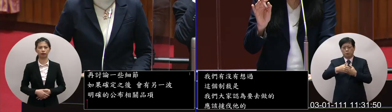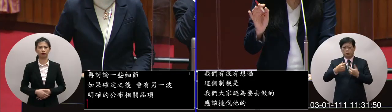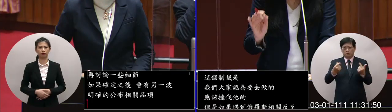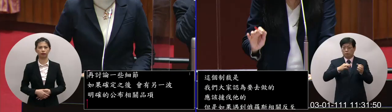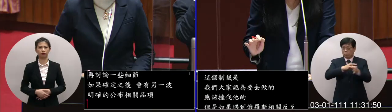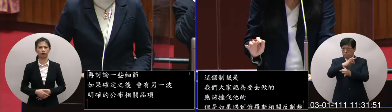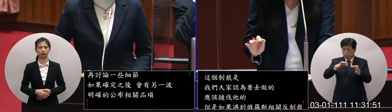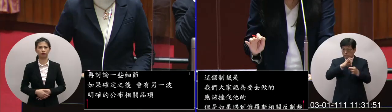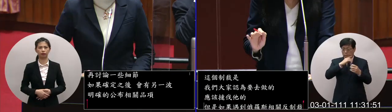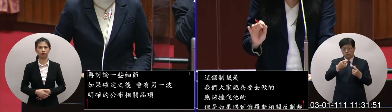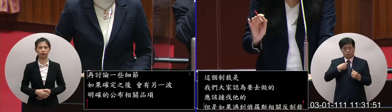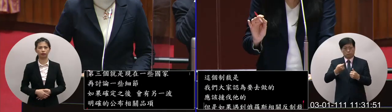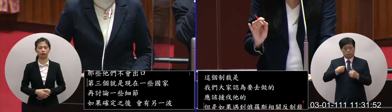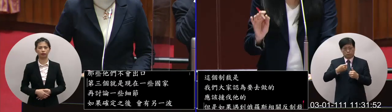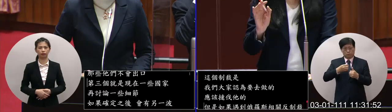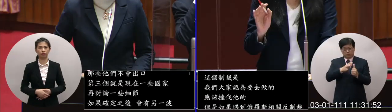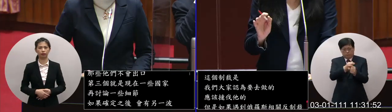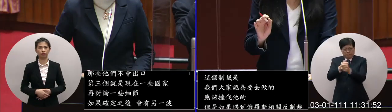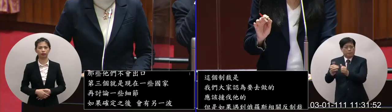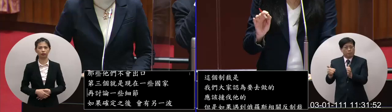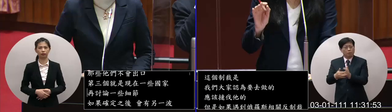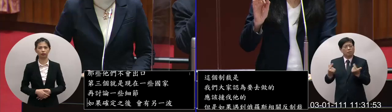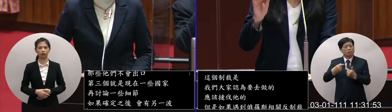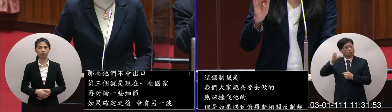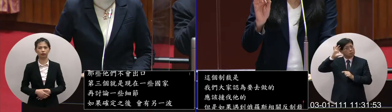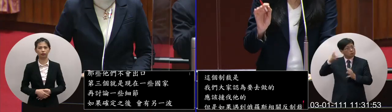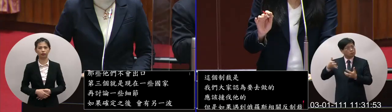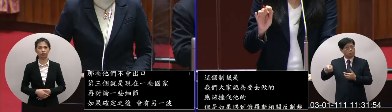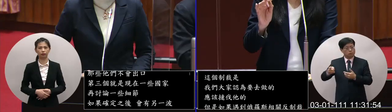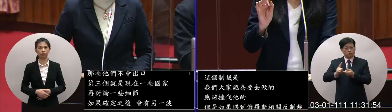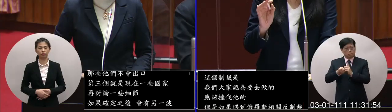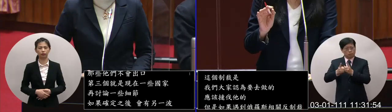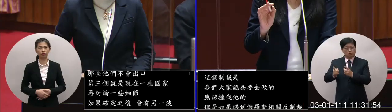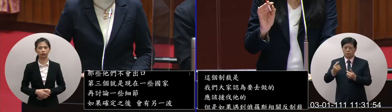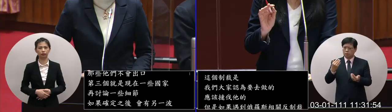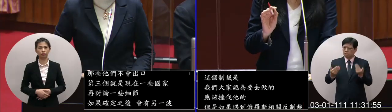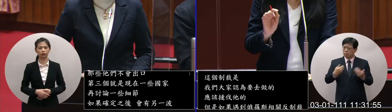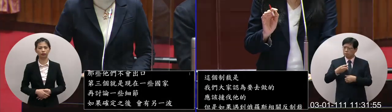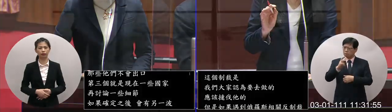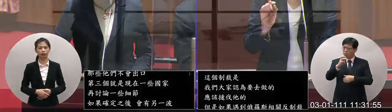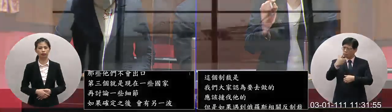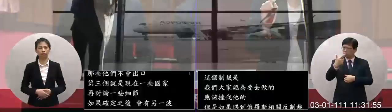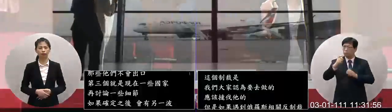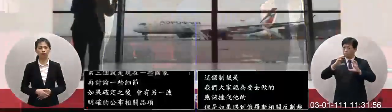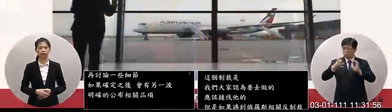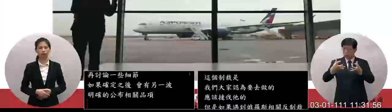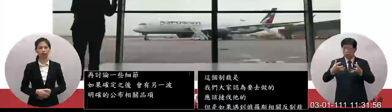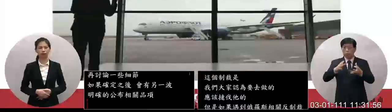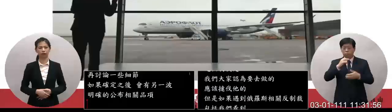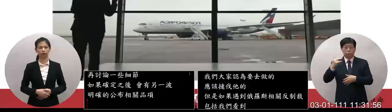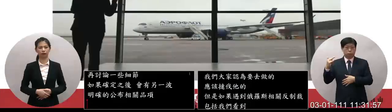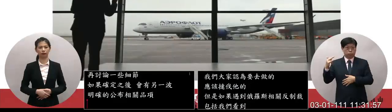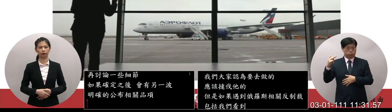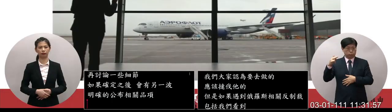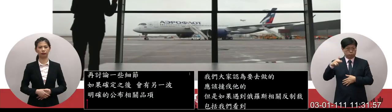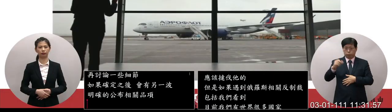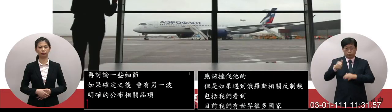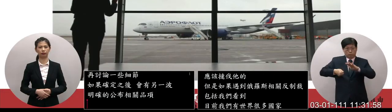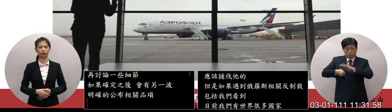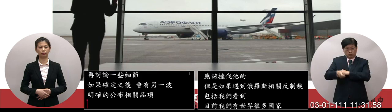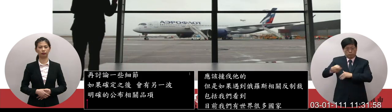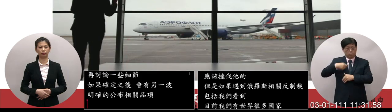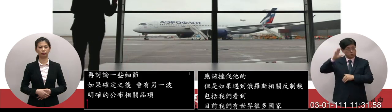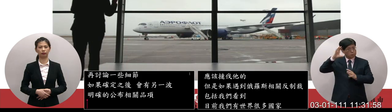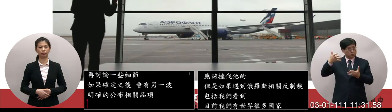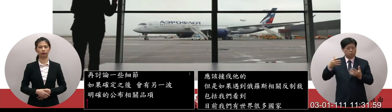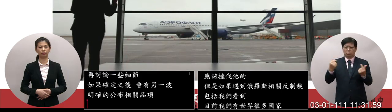个经济的制裁之后，好像俄罗斯现在呢有限制了大概36国的这个飞机禁止进入它的领